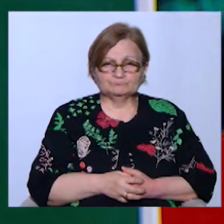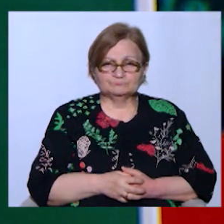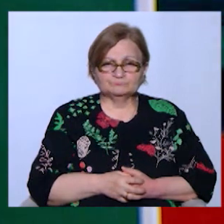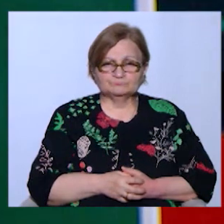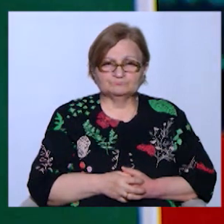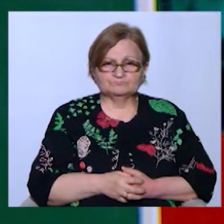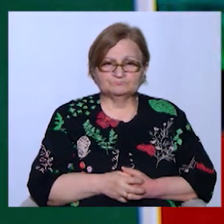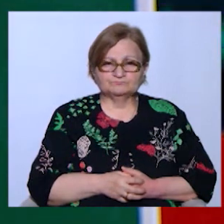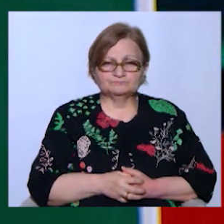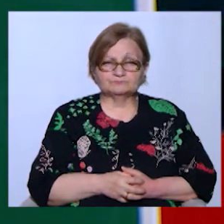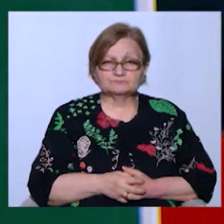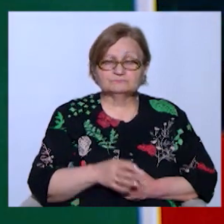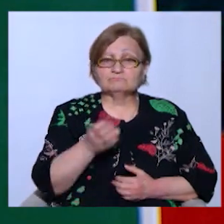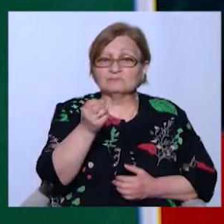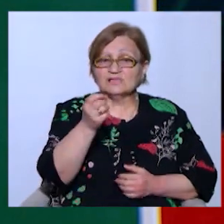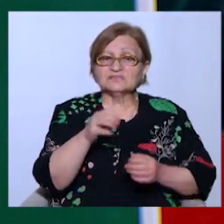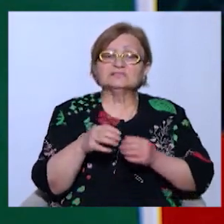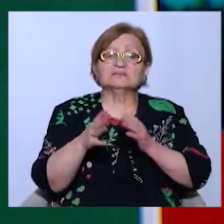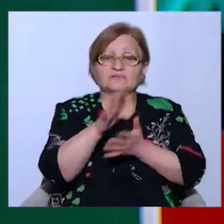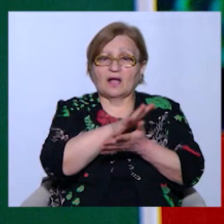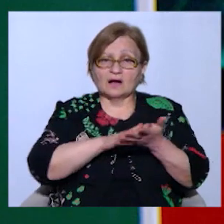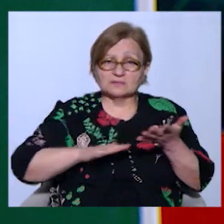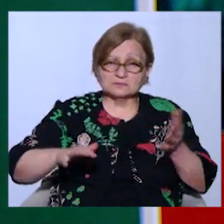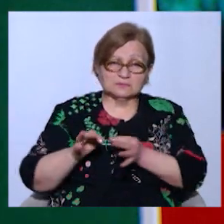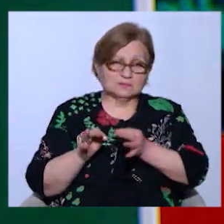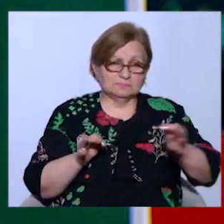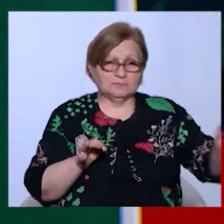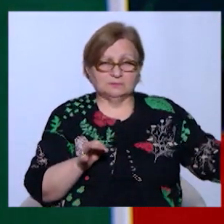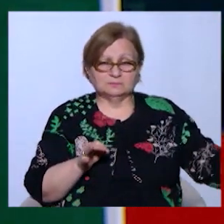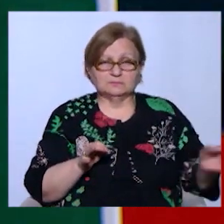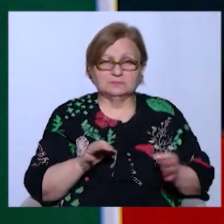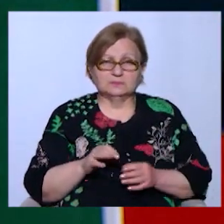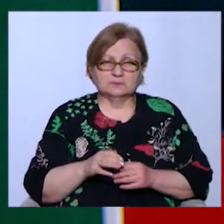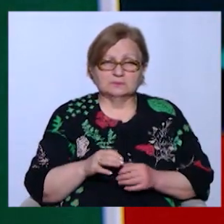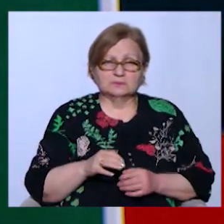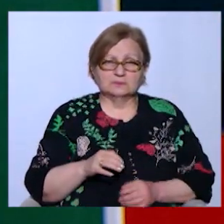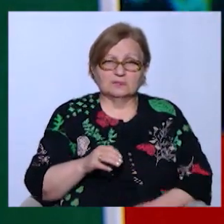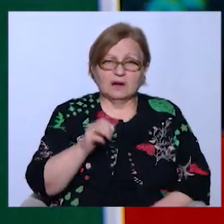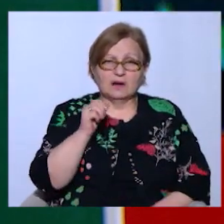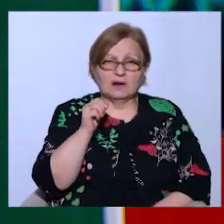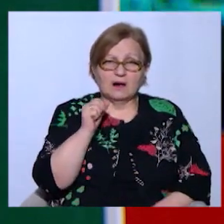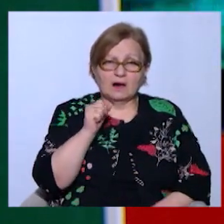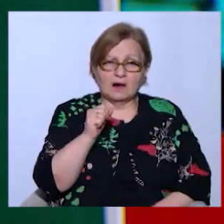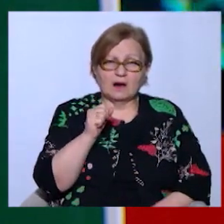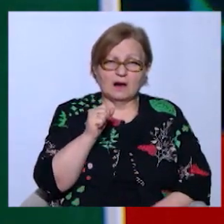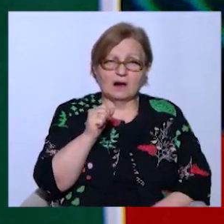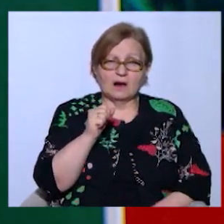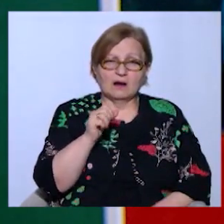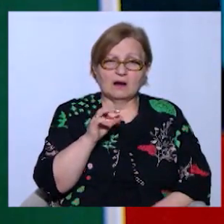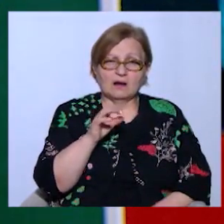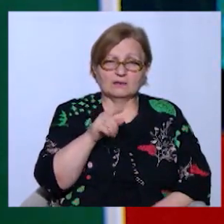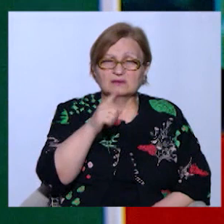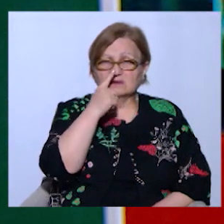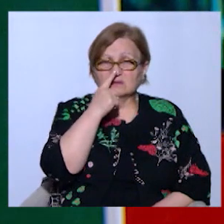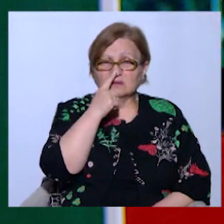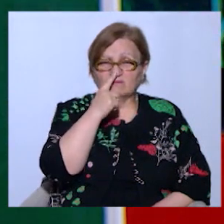აი ამ სხივის გაგრძელება, ანუ რა? A O B, რომელ წრფეზეც არის იგივე წრფე